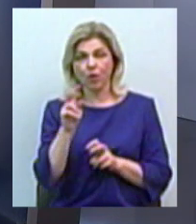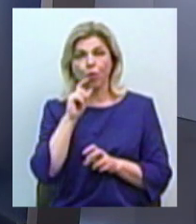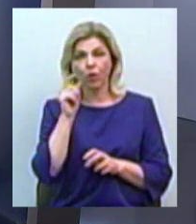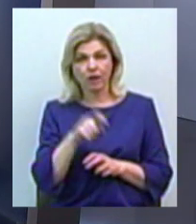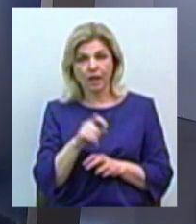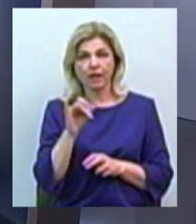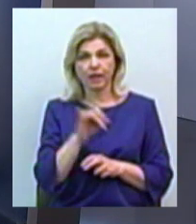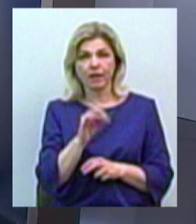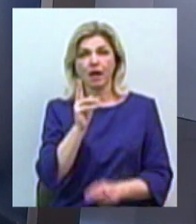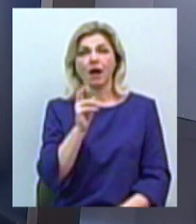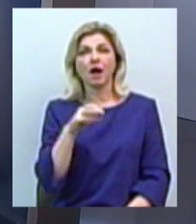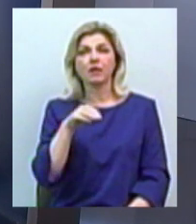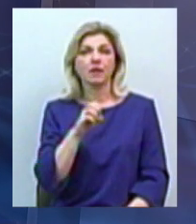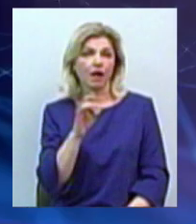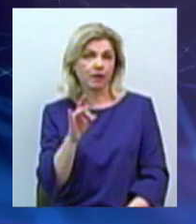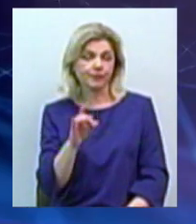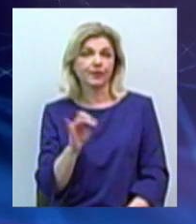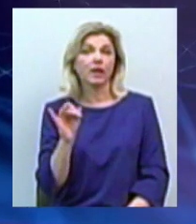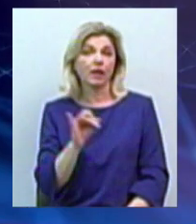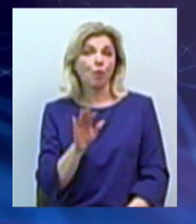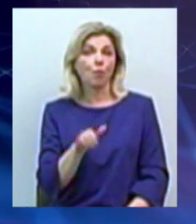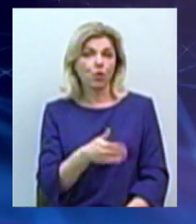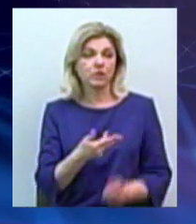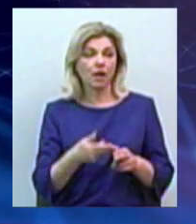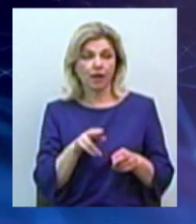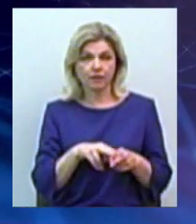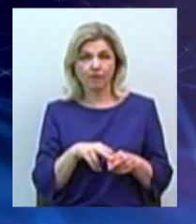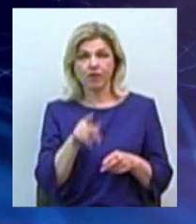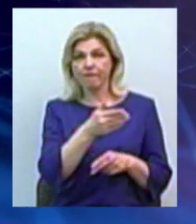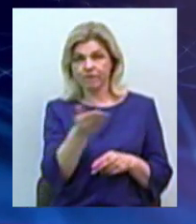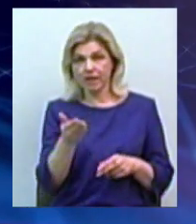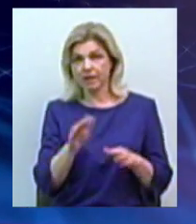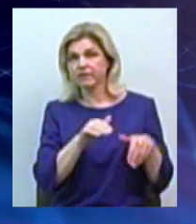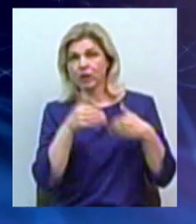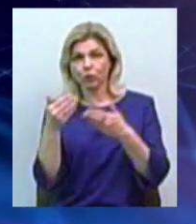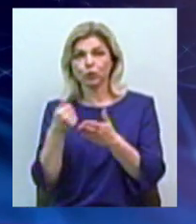та Катару. І вже після цього ви звернулися до президента, так,